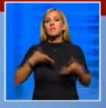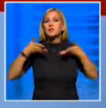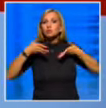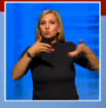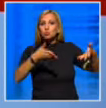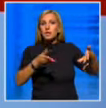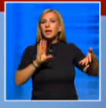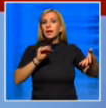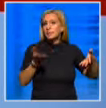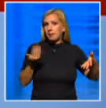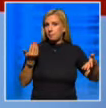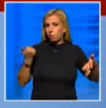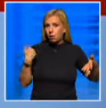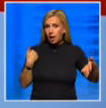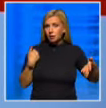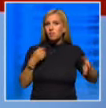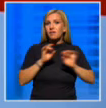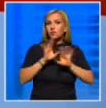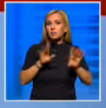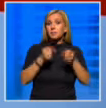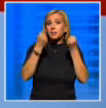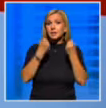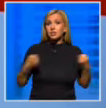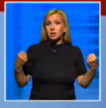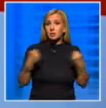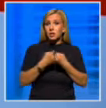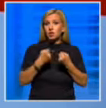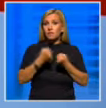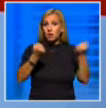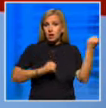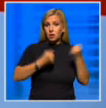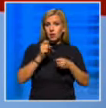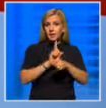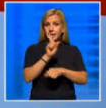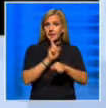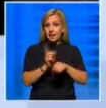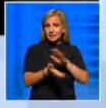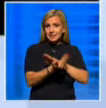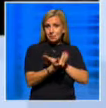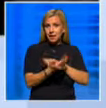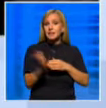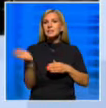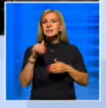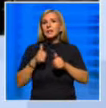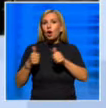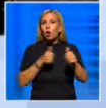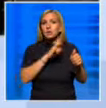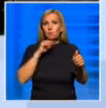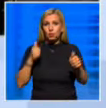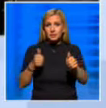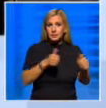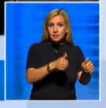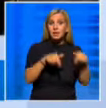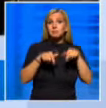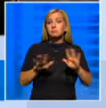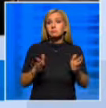Както съобщихме преди малко в новинарската ни емисия, тежка катастрофа с лек автомобил, с 11 мигранти след гонка с полицията.